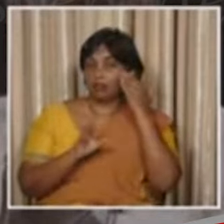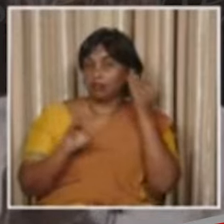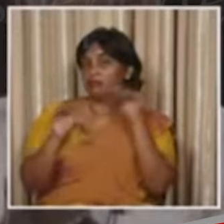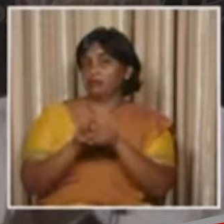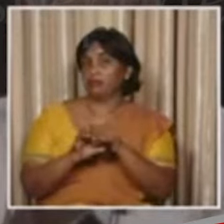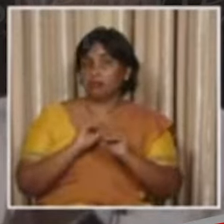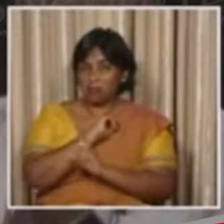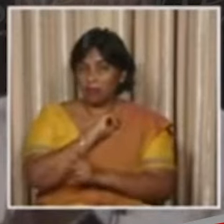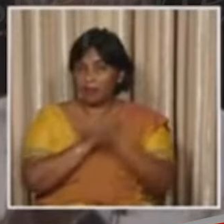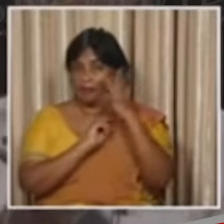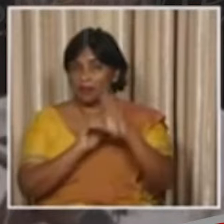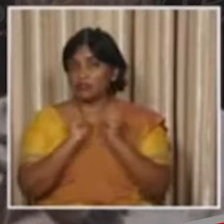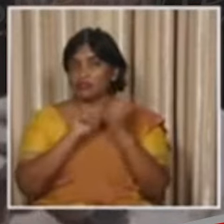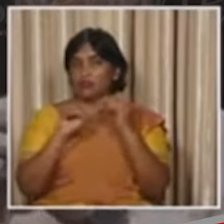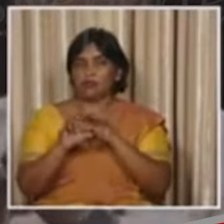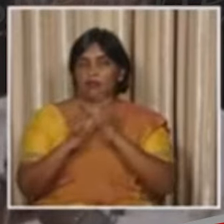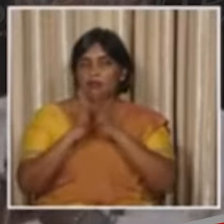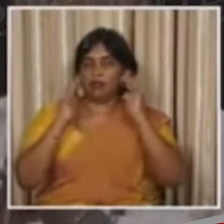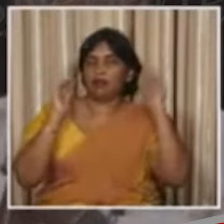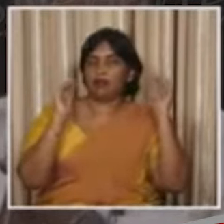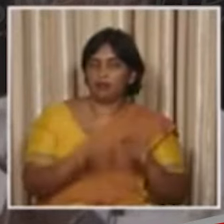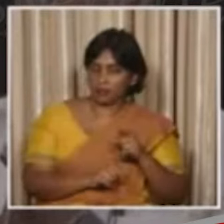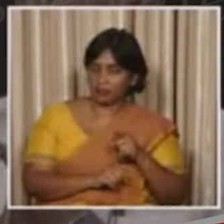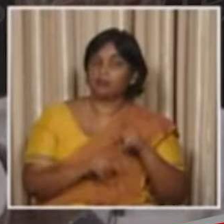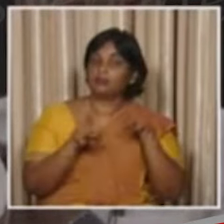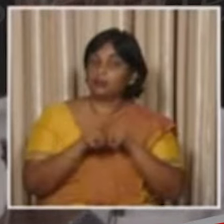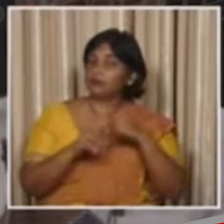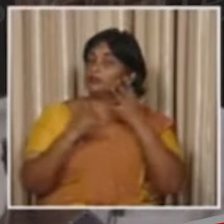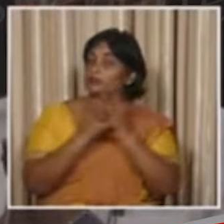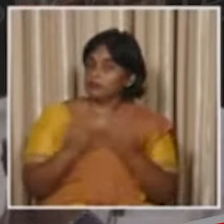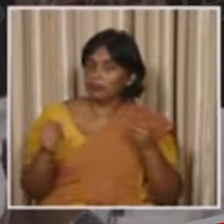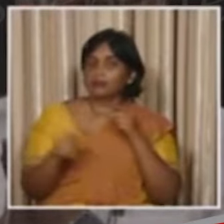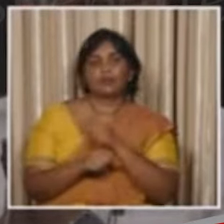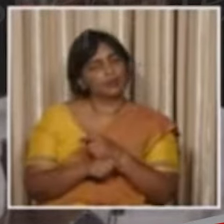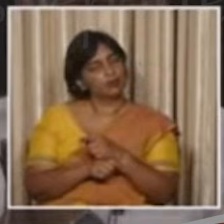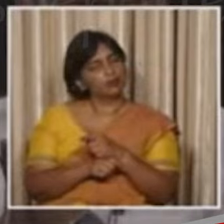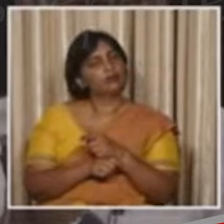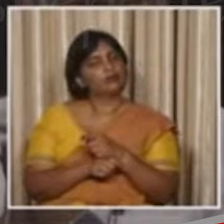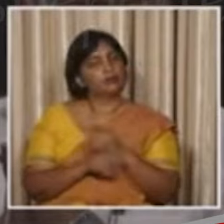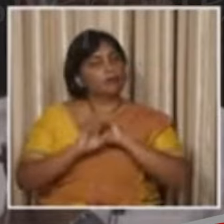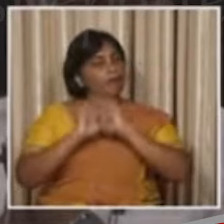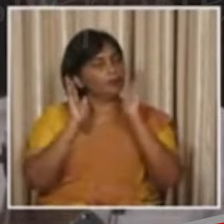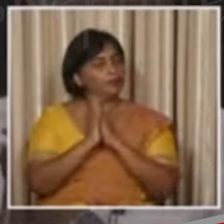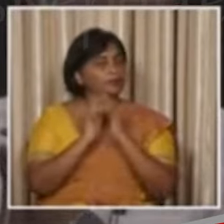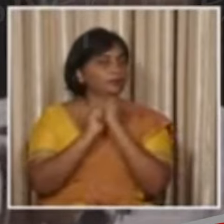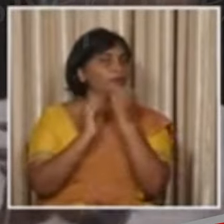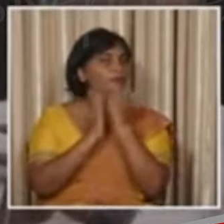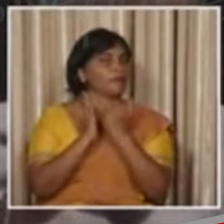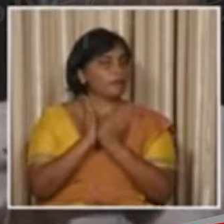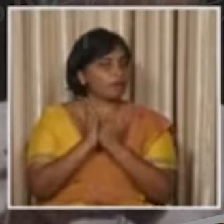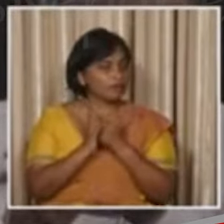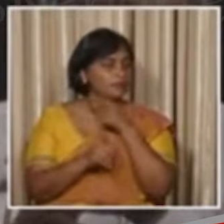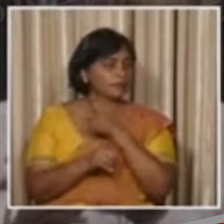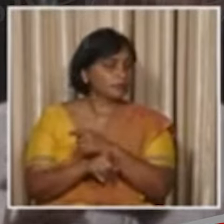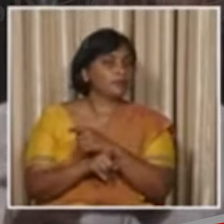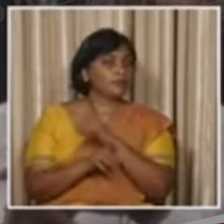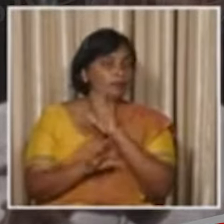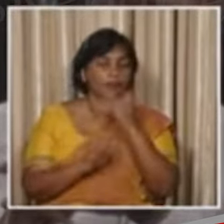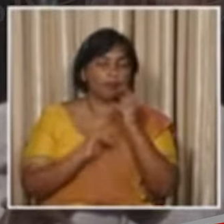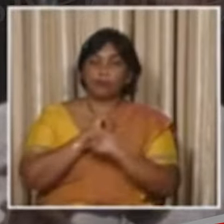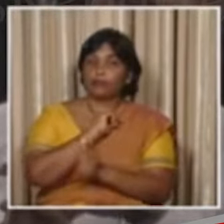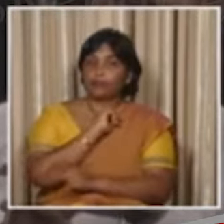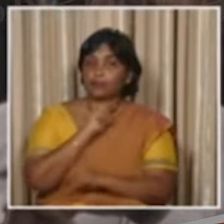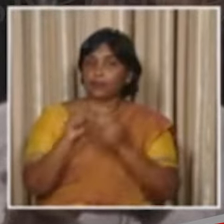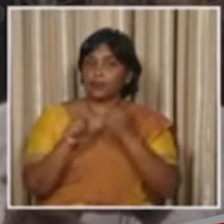රැකී රක්ෂා වලට ගැනීම බොහෝ වෙලාවට අඩු වෙනවා. ඒවා වළක්වන්න මේ සමස්ත වැඩපිළිවෙල හරහා ඒ අයට මාතෘ